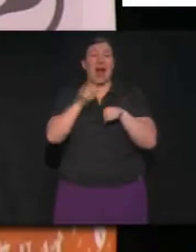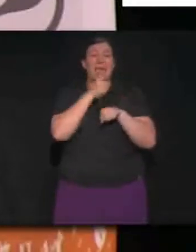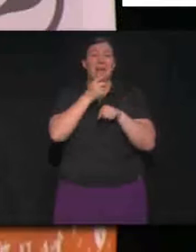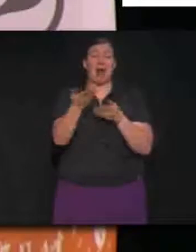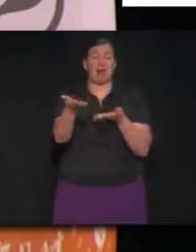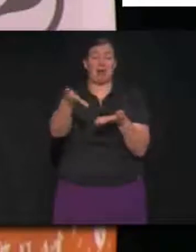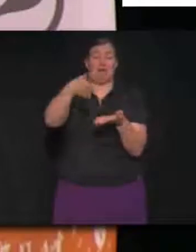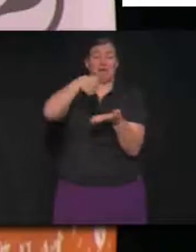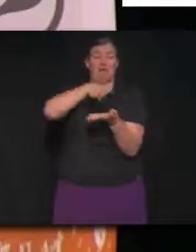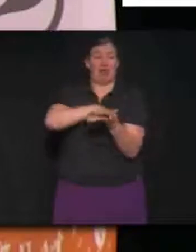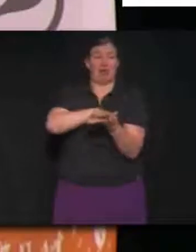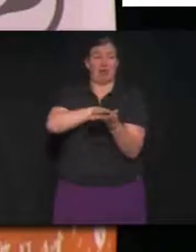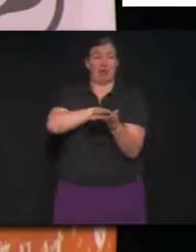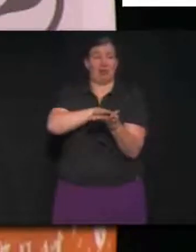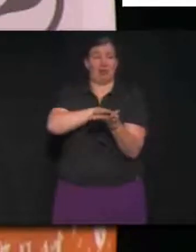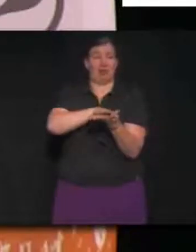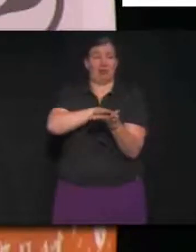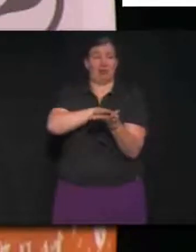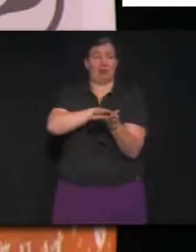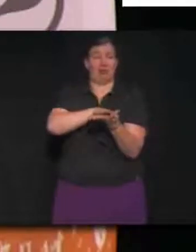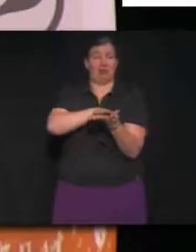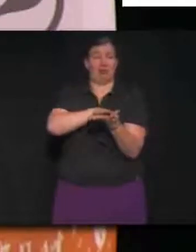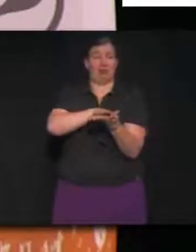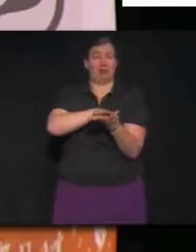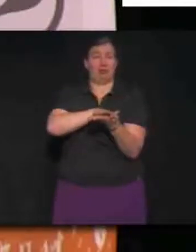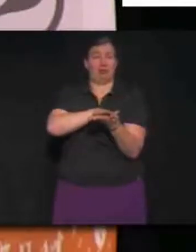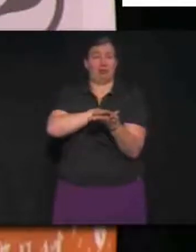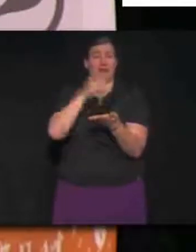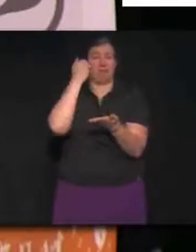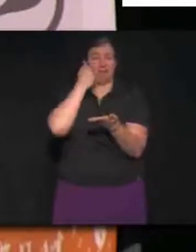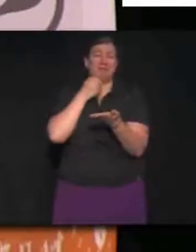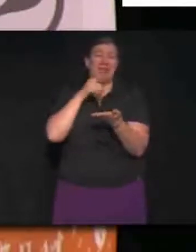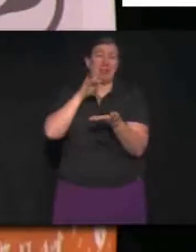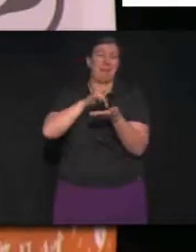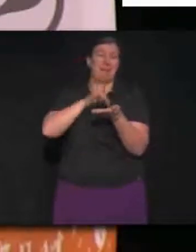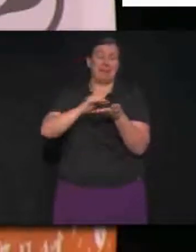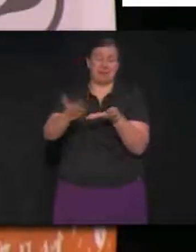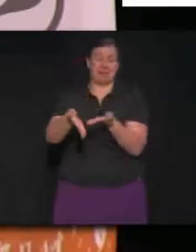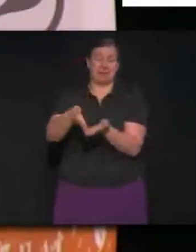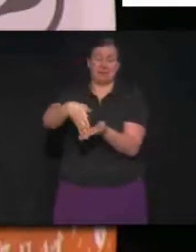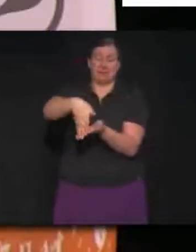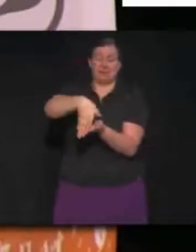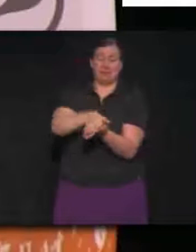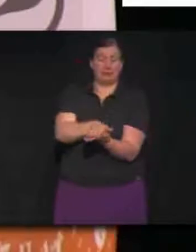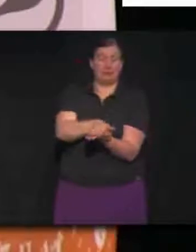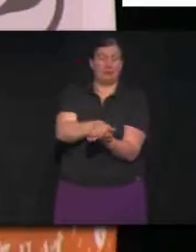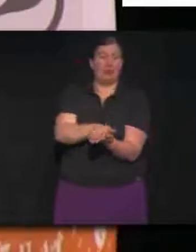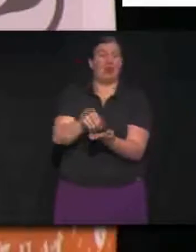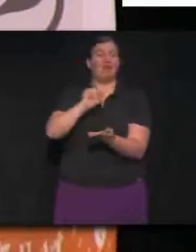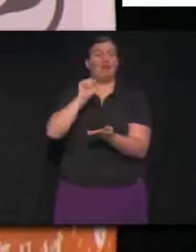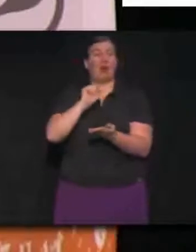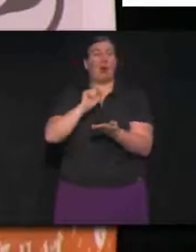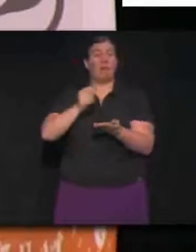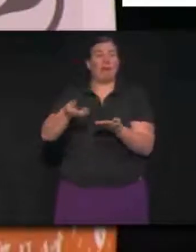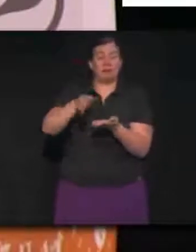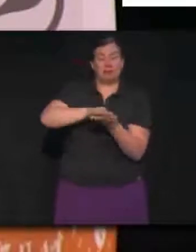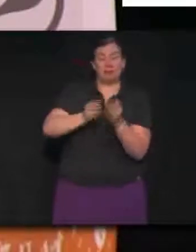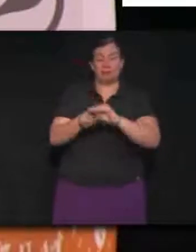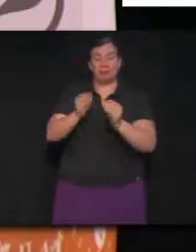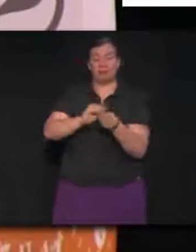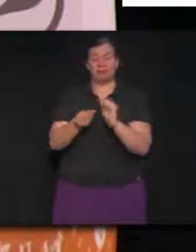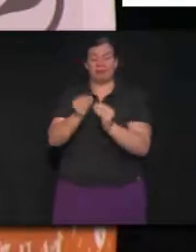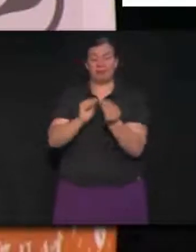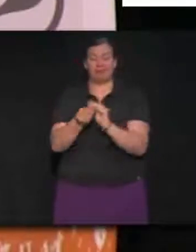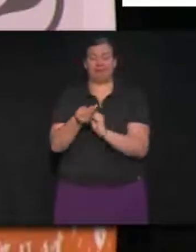und zwar am besten mittig denn wieder erkennbare Wahlzettel sind ungültig